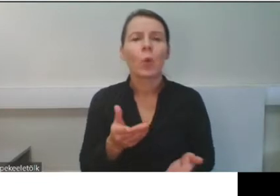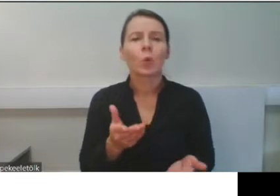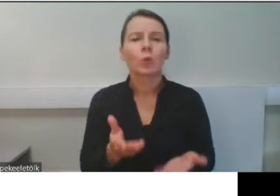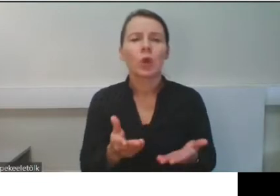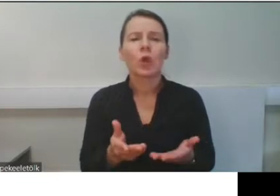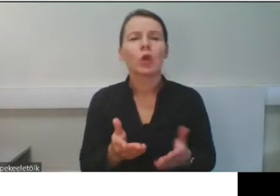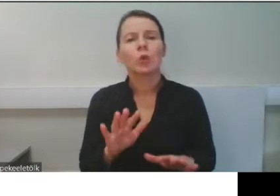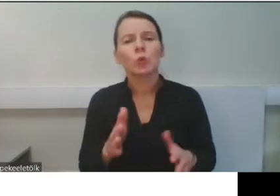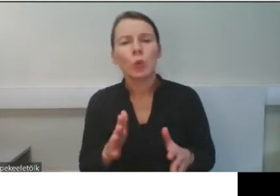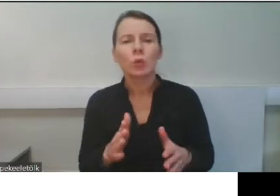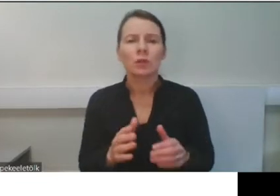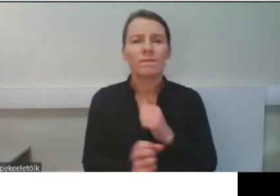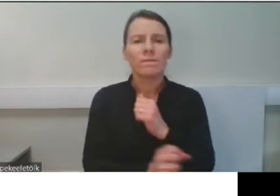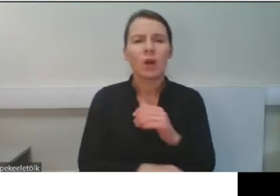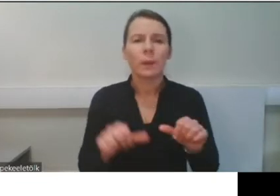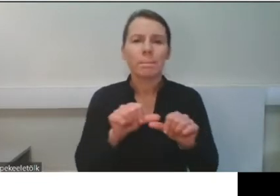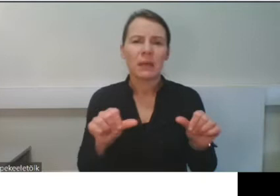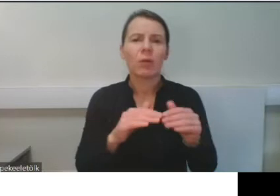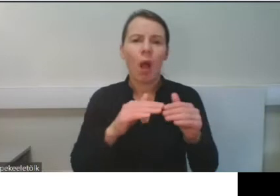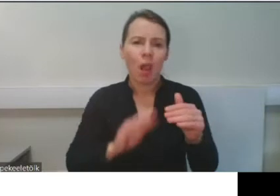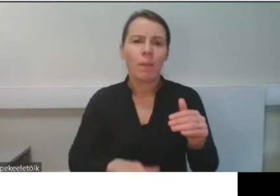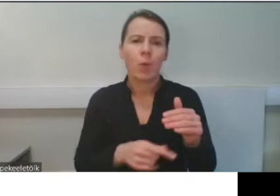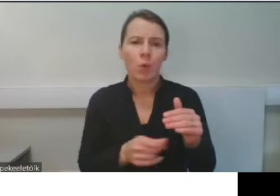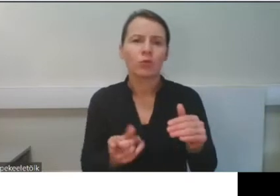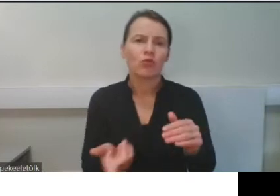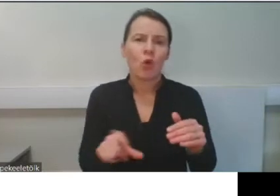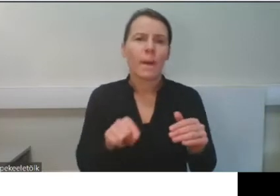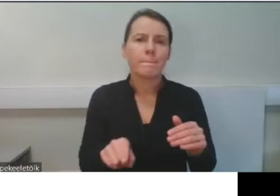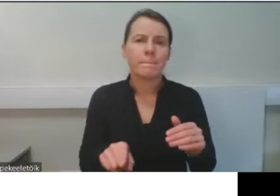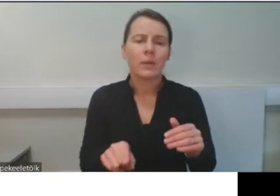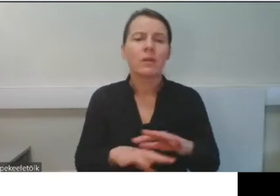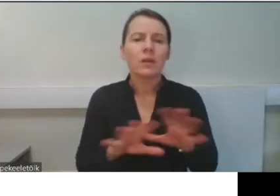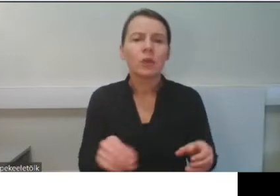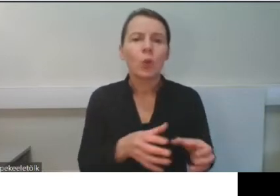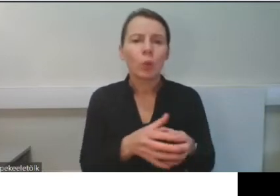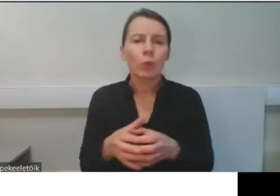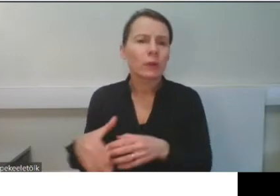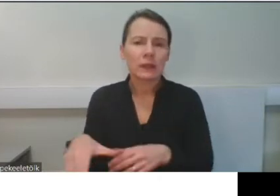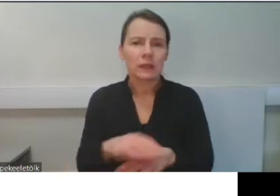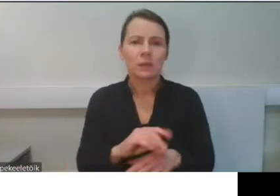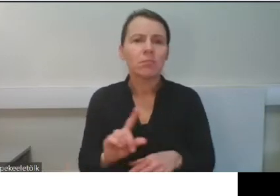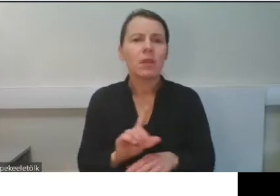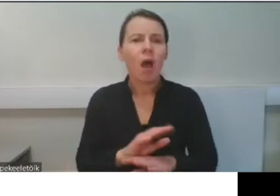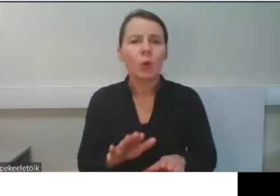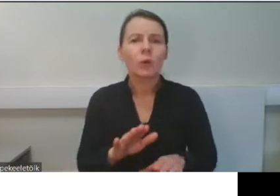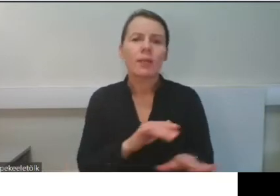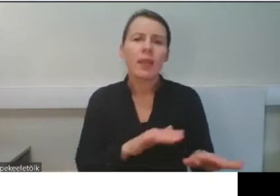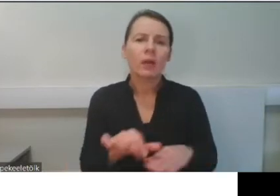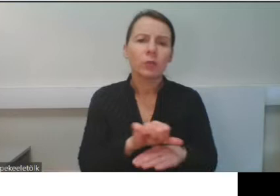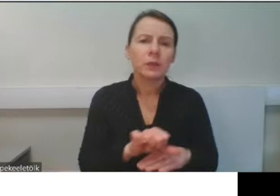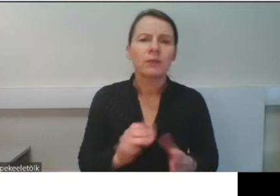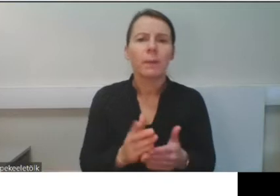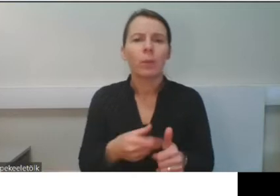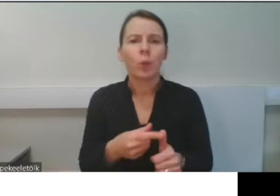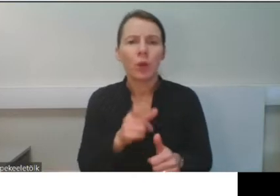ja sarnaselt siin juba eelnevatega , et siin ka saab välja tuua siis puudega inimesed , vähenenud töövõimega , tegevuspiiranguga inimesed